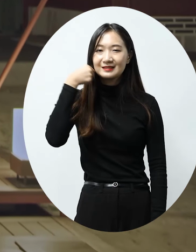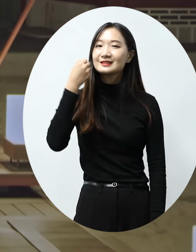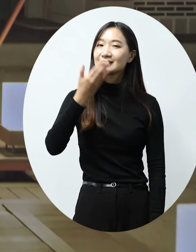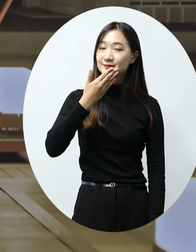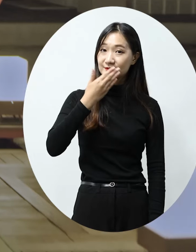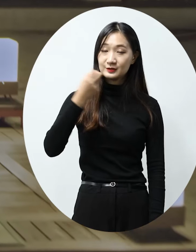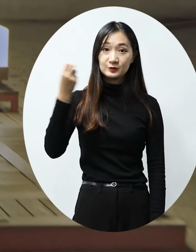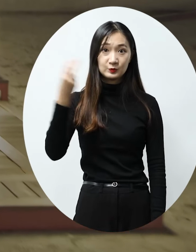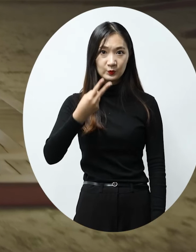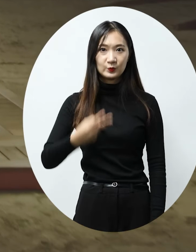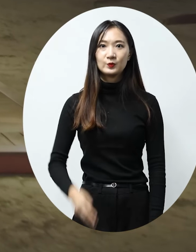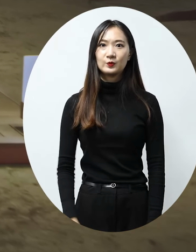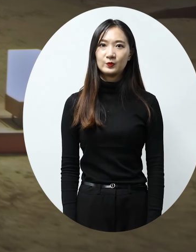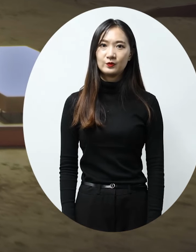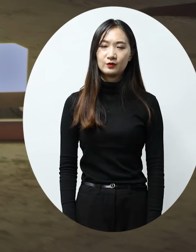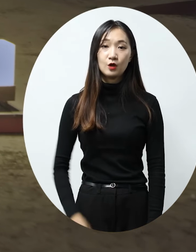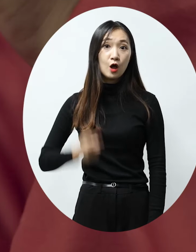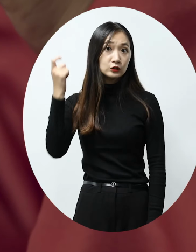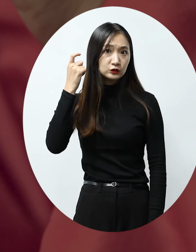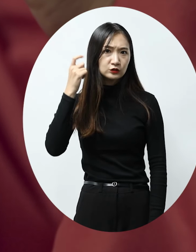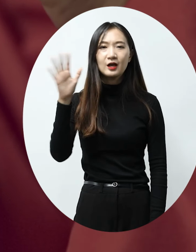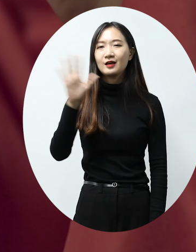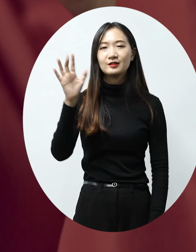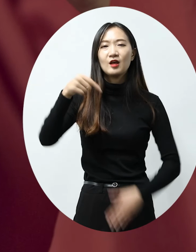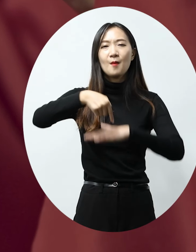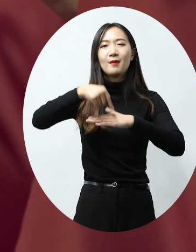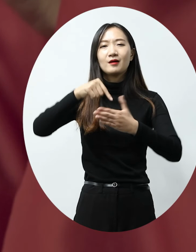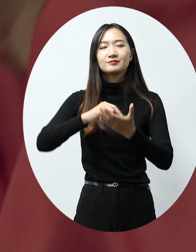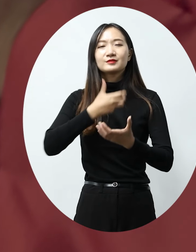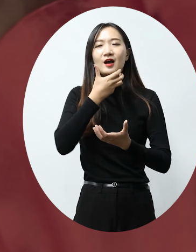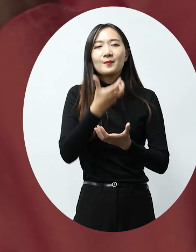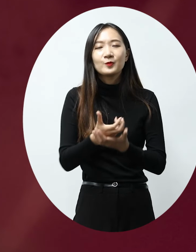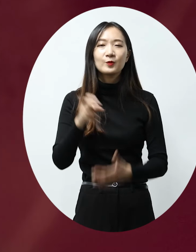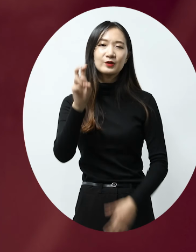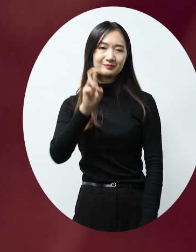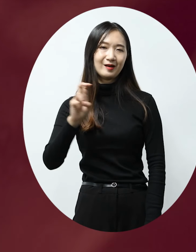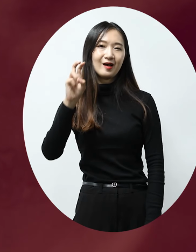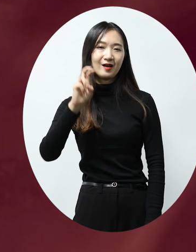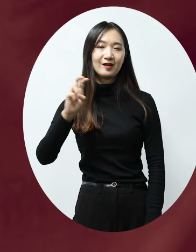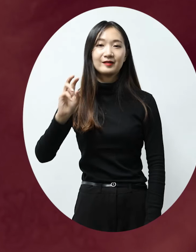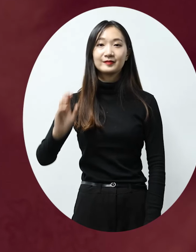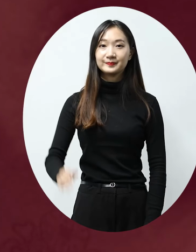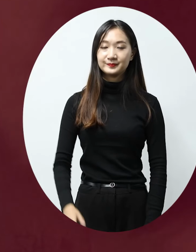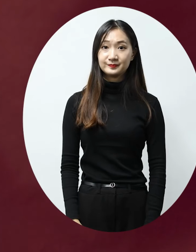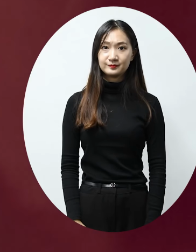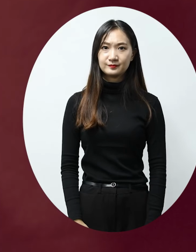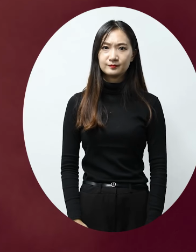곱디고운 음식과 귀가 아닌 마음을 울리는 음악